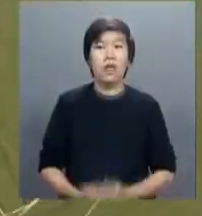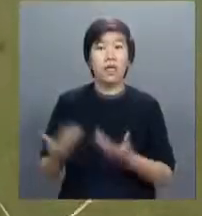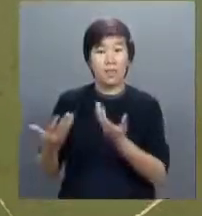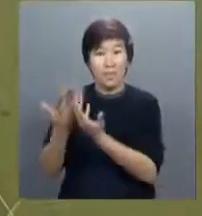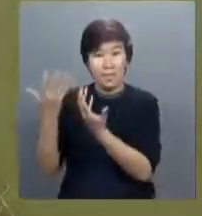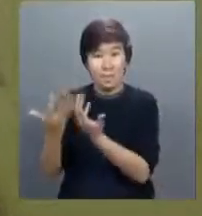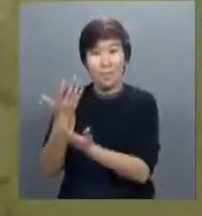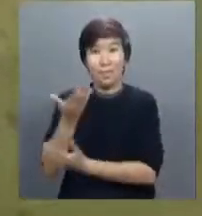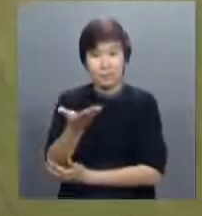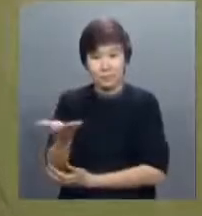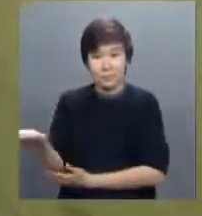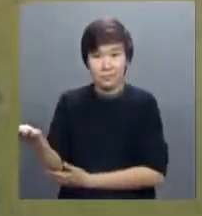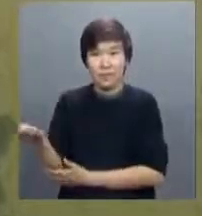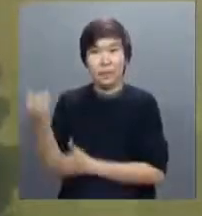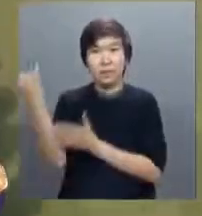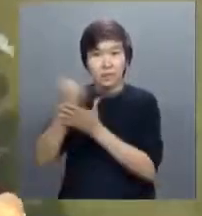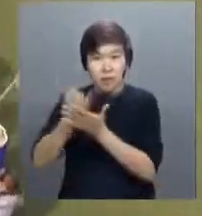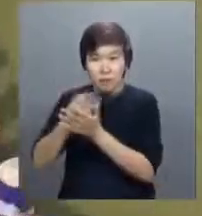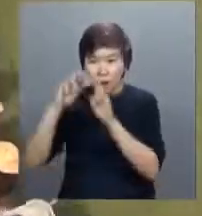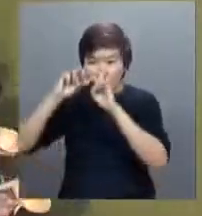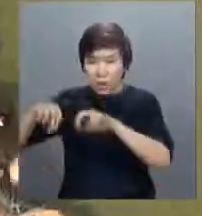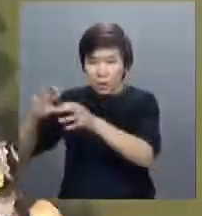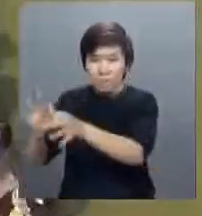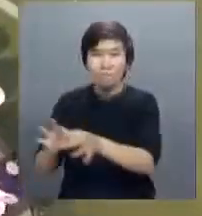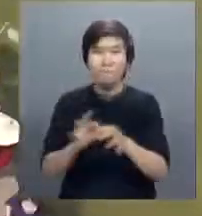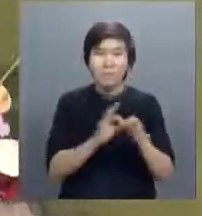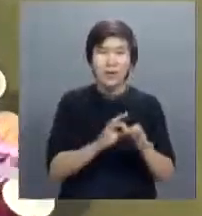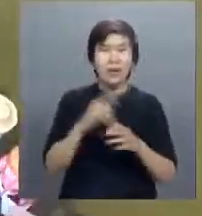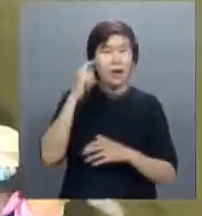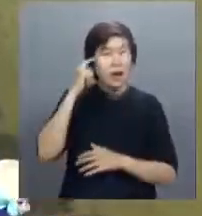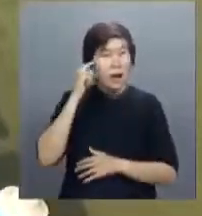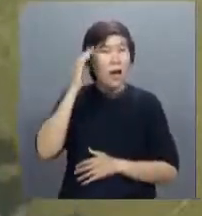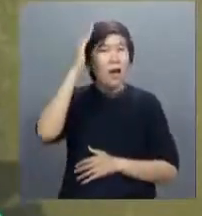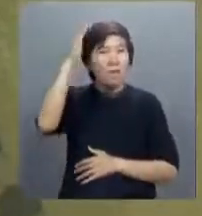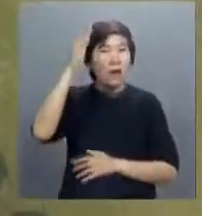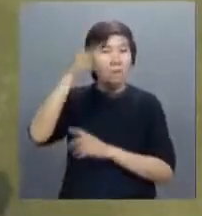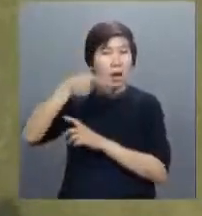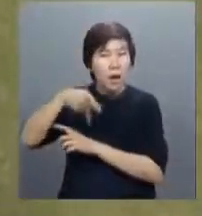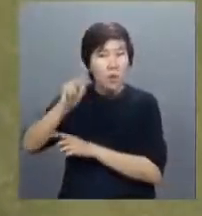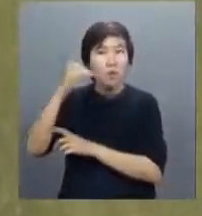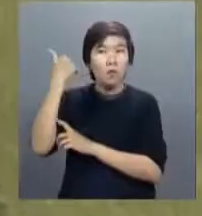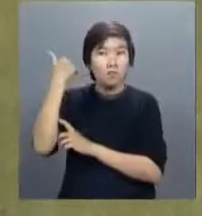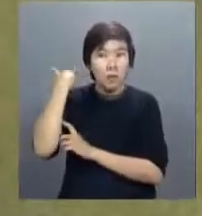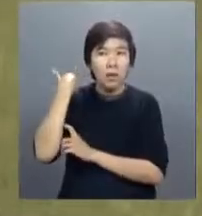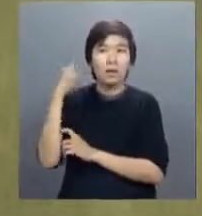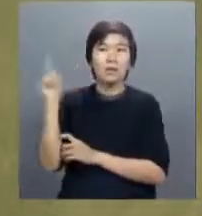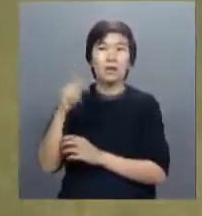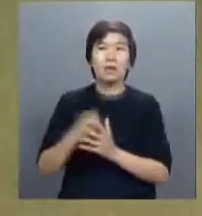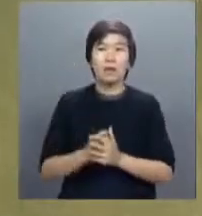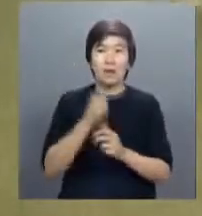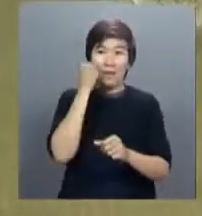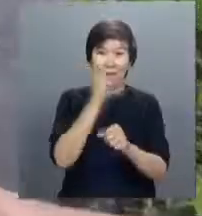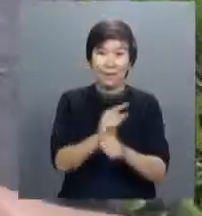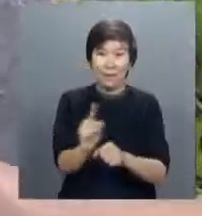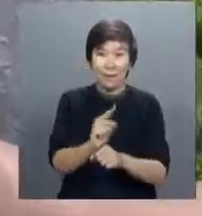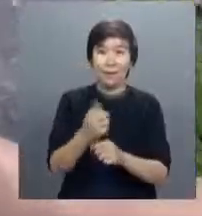ากมีงานวิจัยด้านศิลปะรองรับก็สามารถสร้างสรรค์ประโยชน์ใหม่อย่างผลงานนานิเวศสุนทรีออกแบบที่นาเป็นพื้นที่ทร